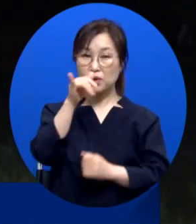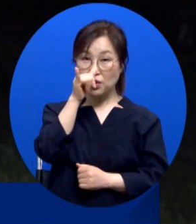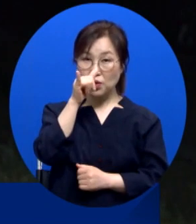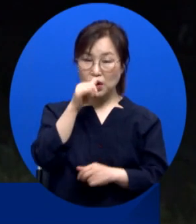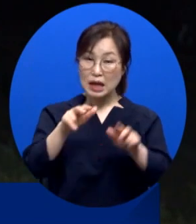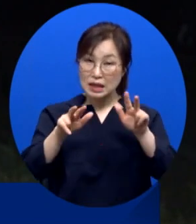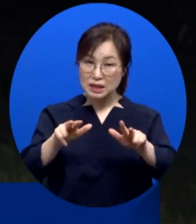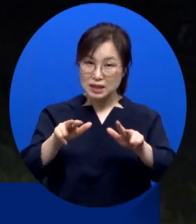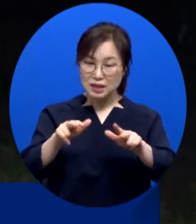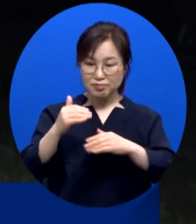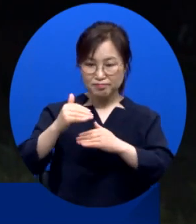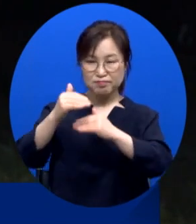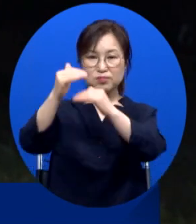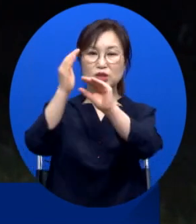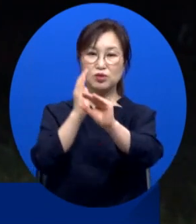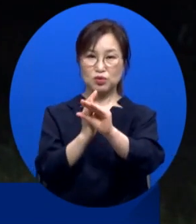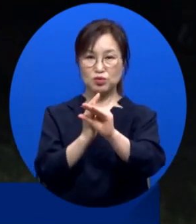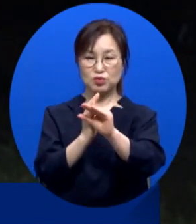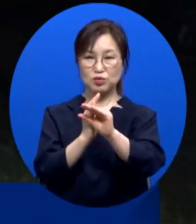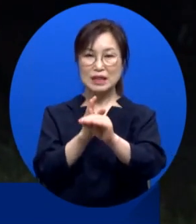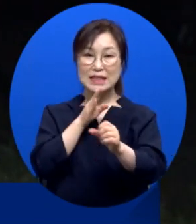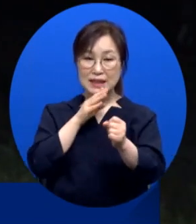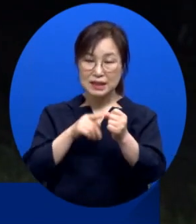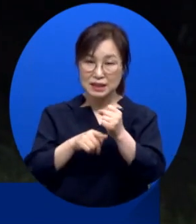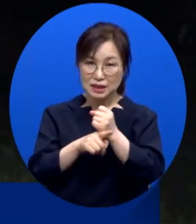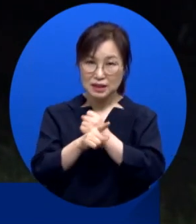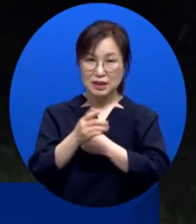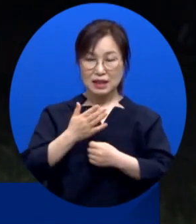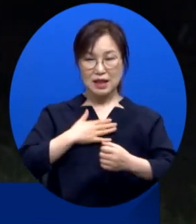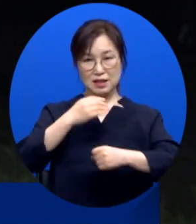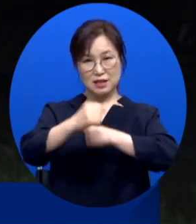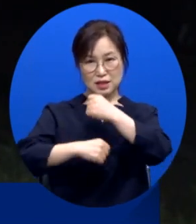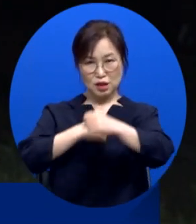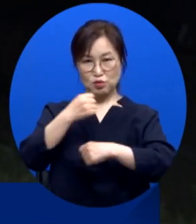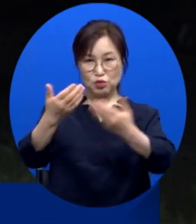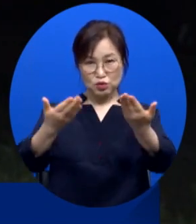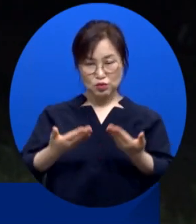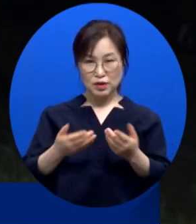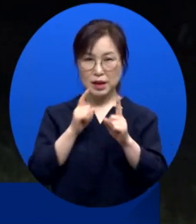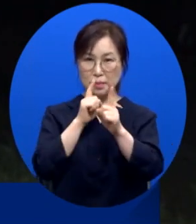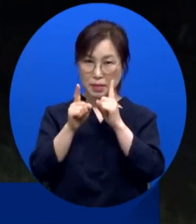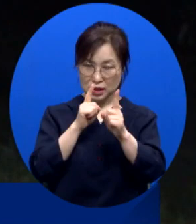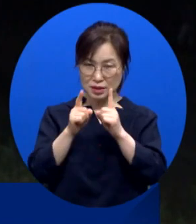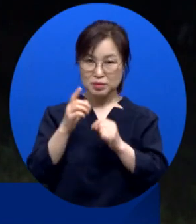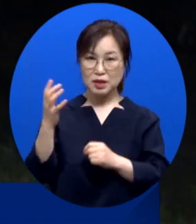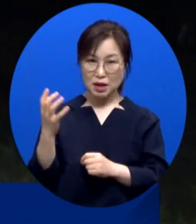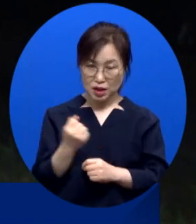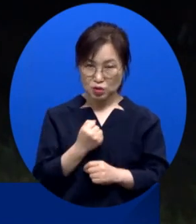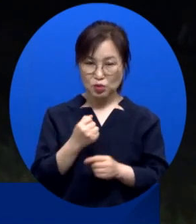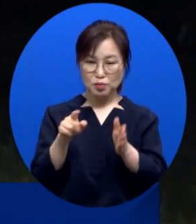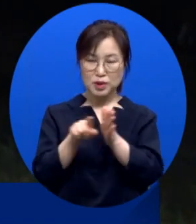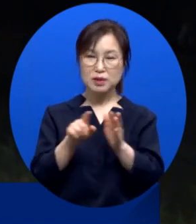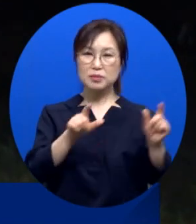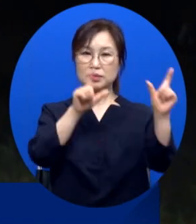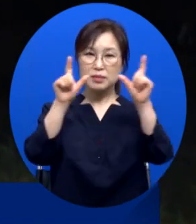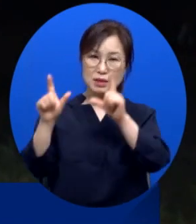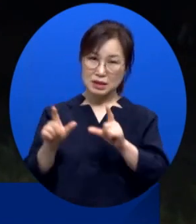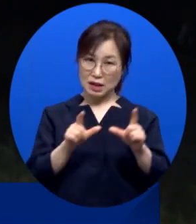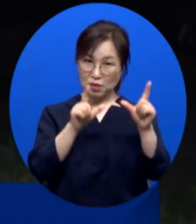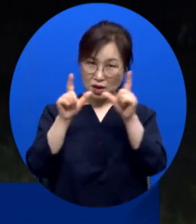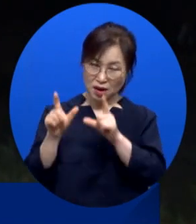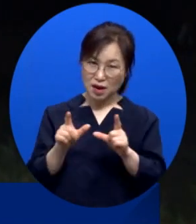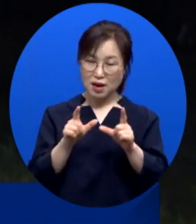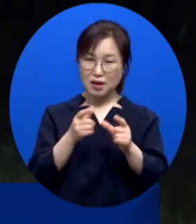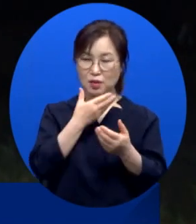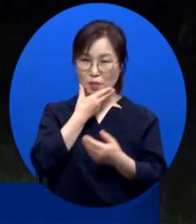지금 그 과정을 밟아가고 있습니다. 그 진리가 정말 나를 자유케 하려는 그런 말씀이 저 신앙생활의 가장 지금은